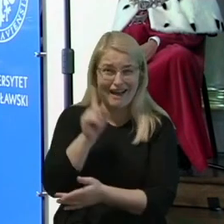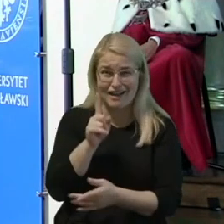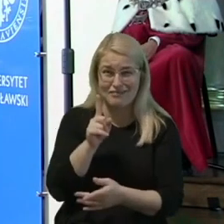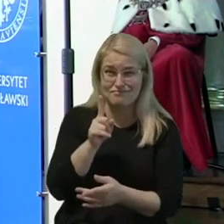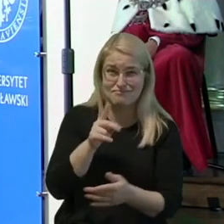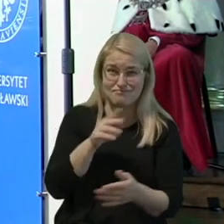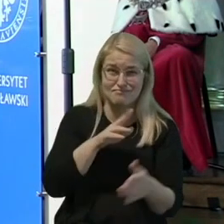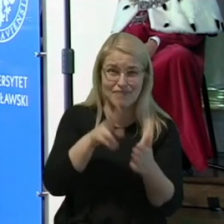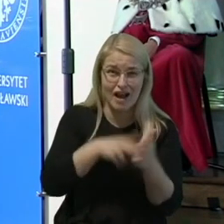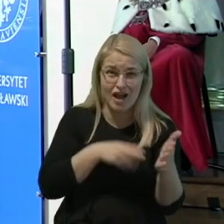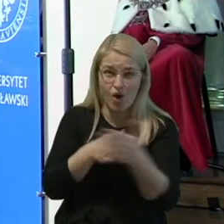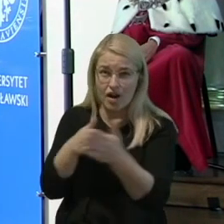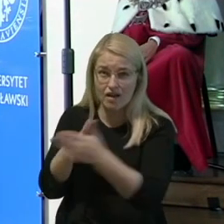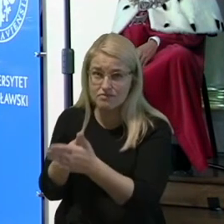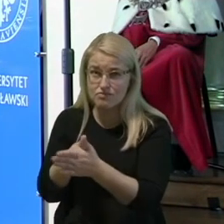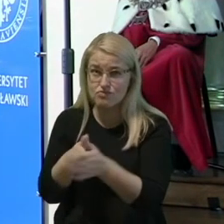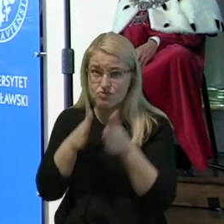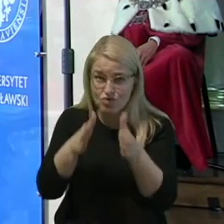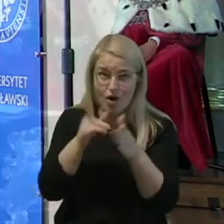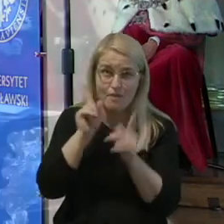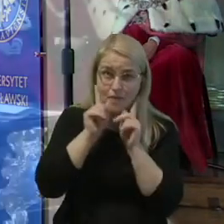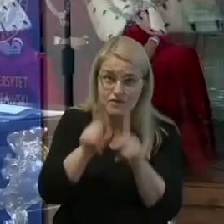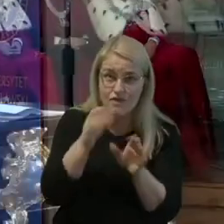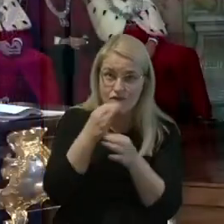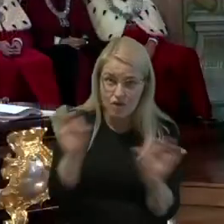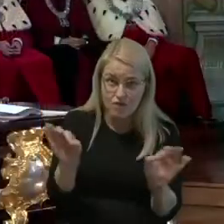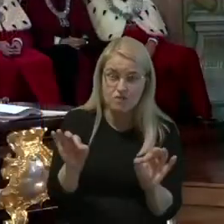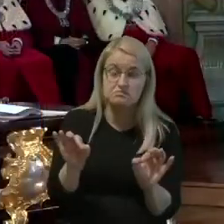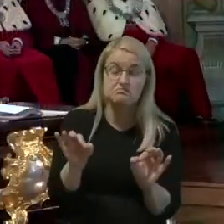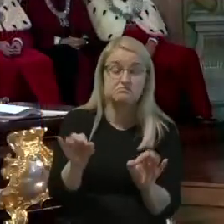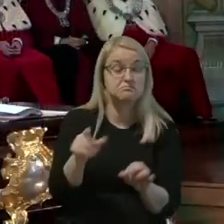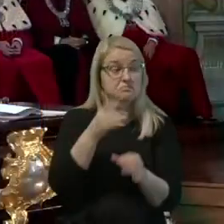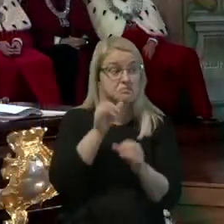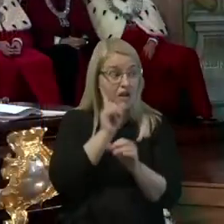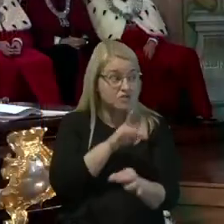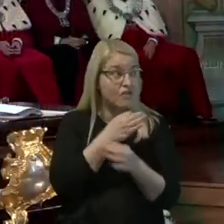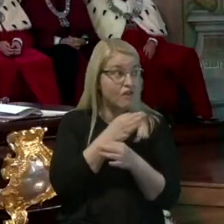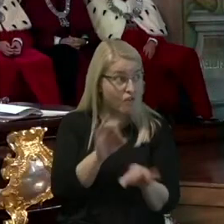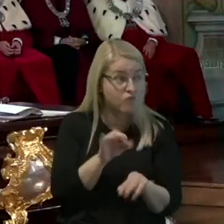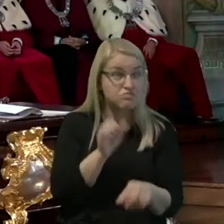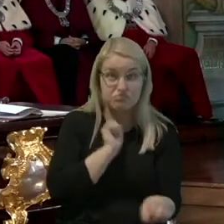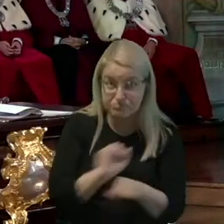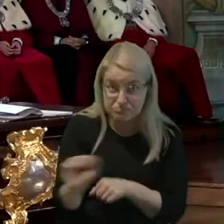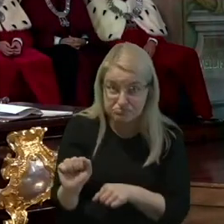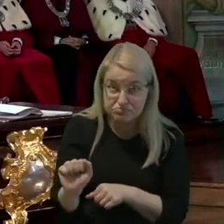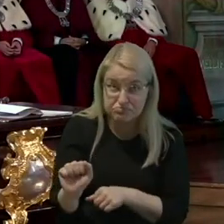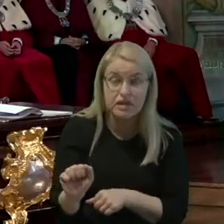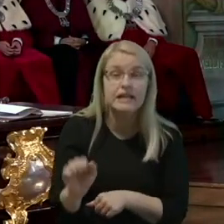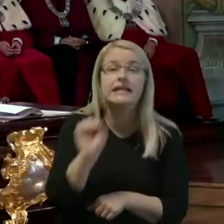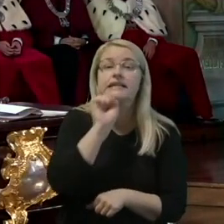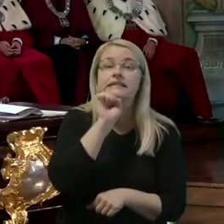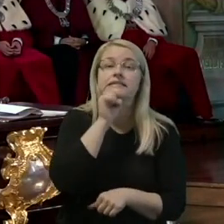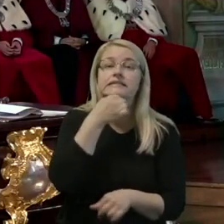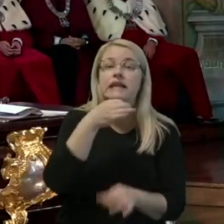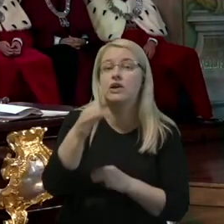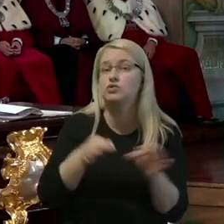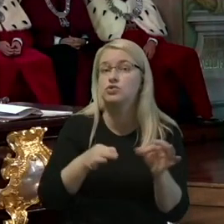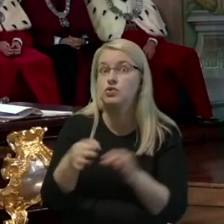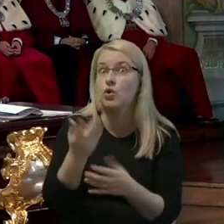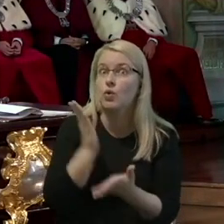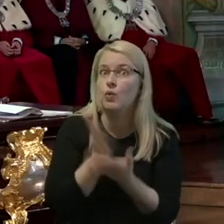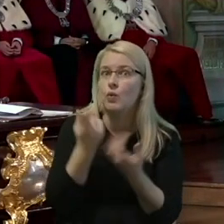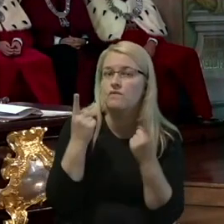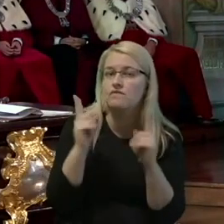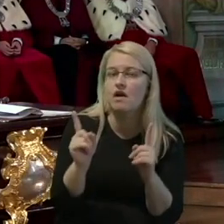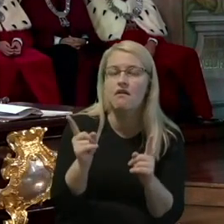ograniczeń to droga do prawdziwej wolności? Czy czyni wolność prawdziwą? Starożytni zauważyli, że być